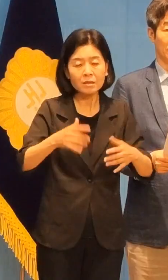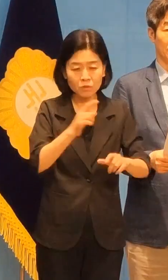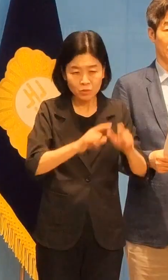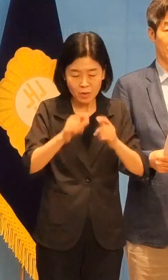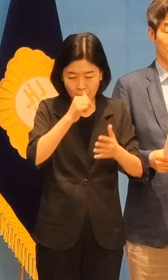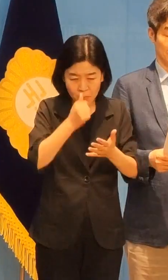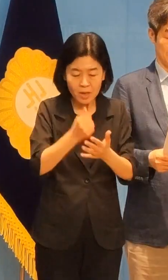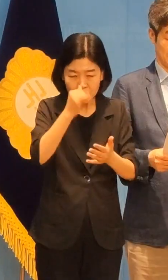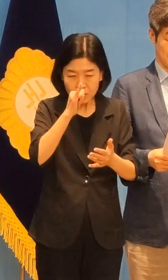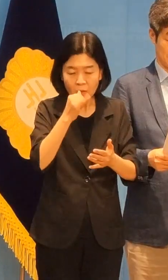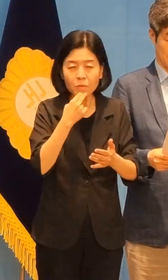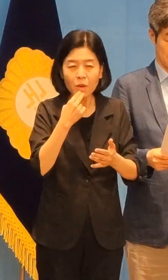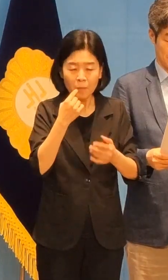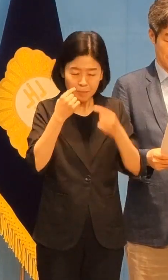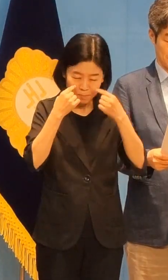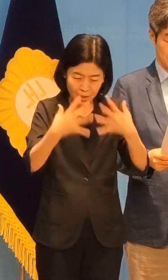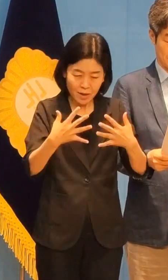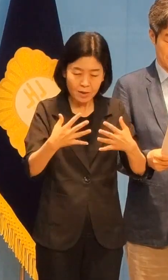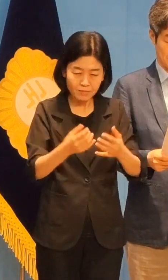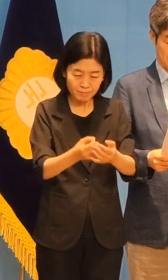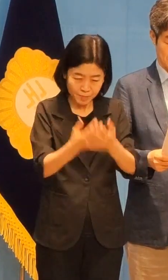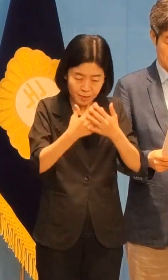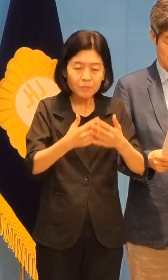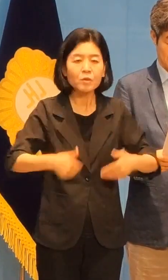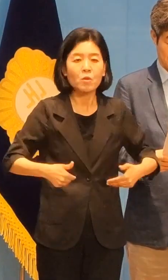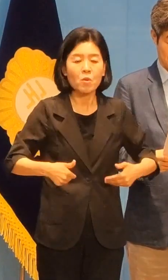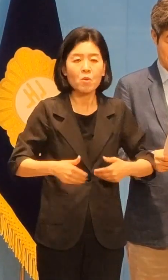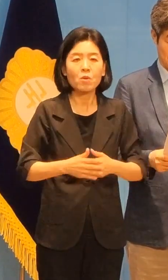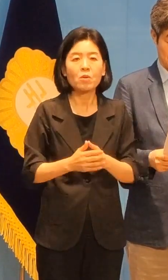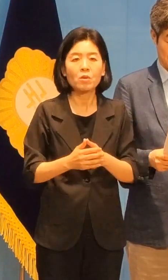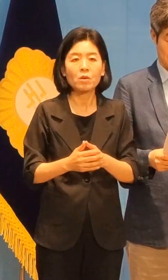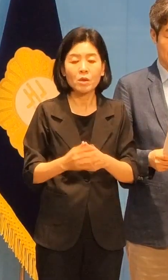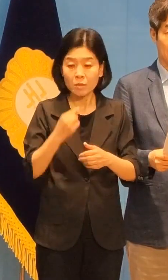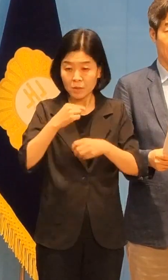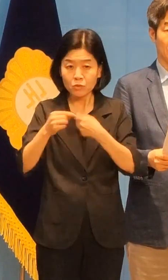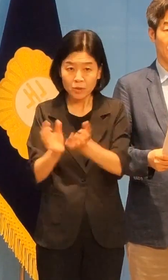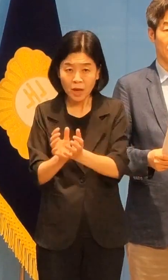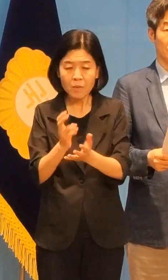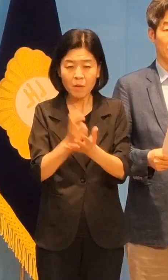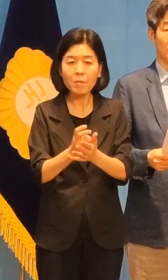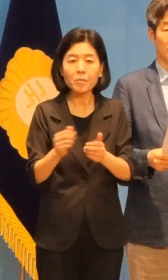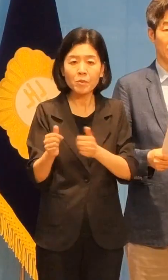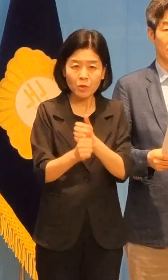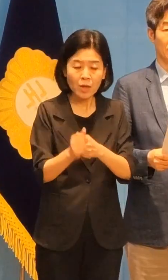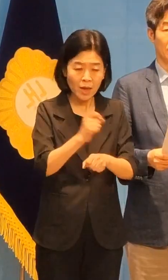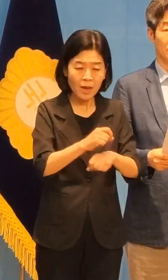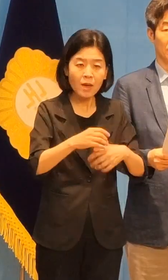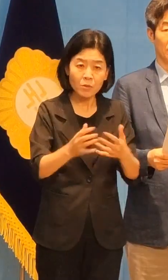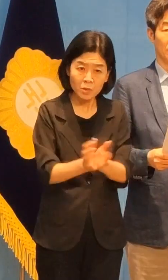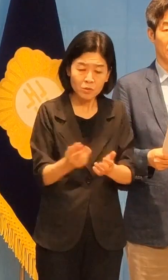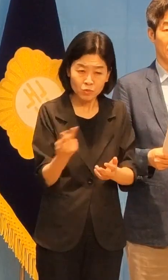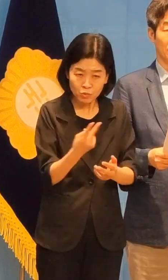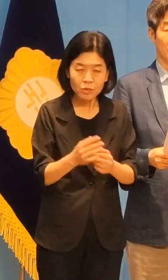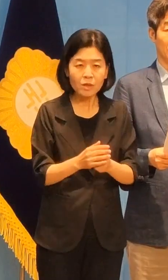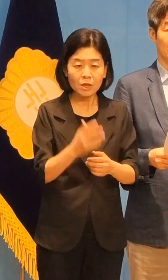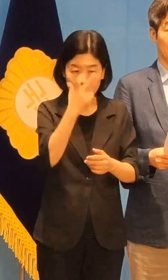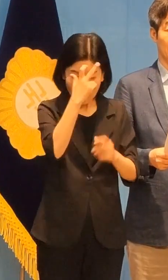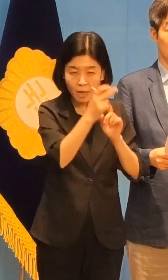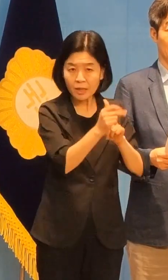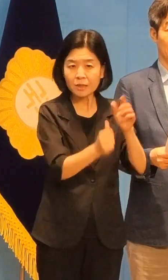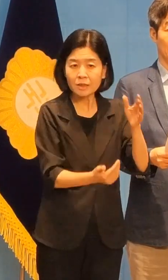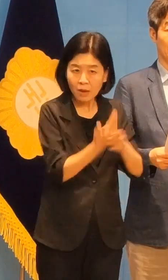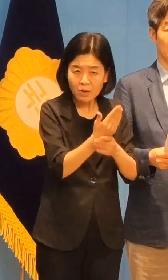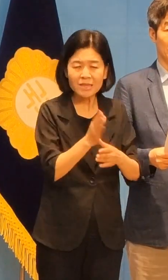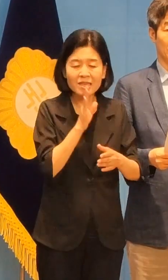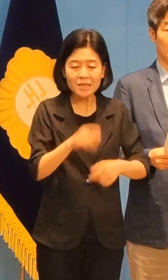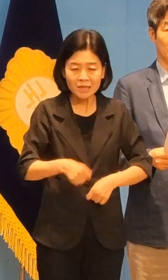합니다. 더불어민주당 법제사법위원회와 행정안전위원회는 최영중 사건의 진실과 추가 피해자,